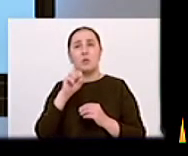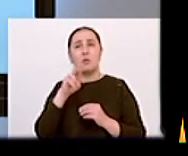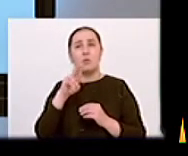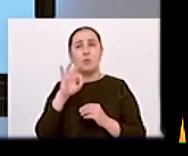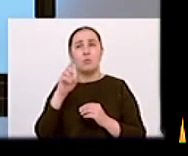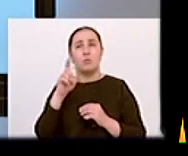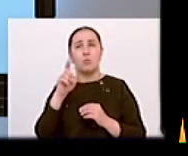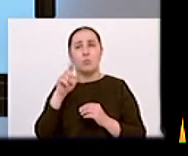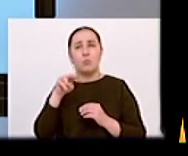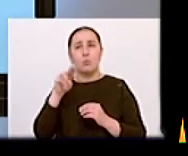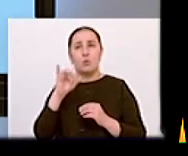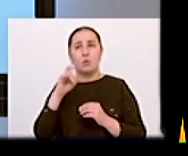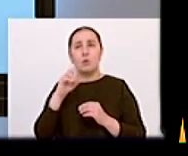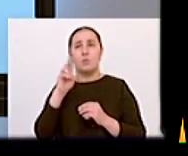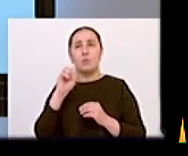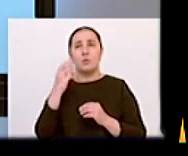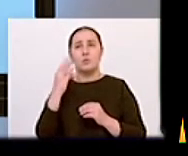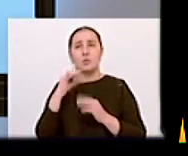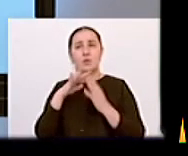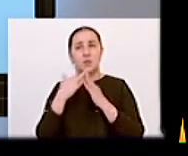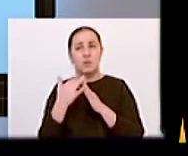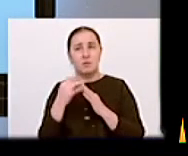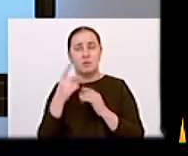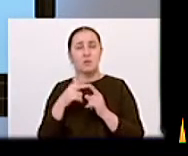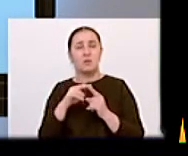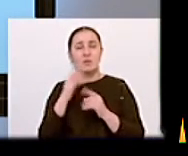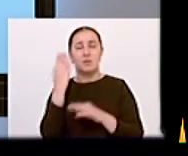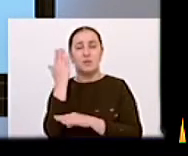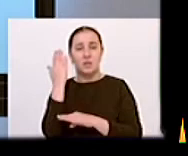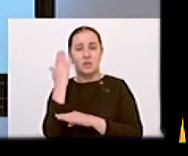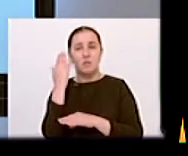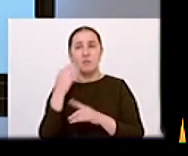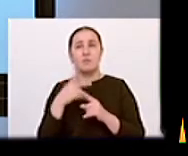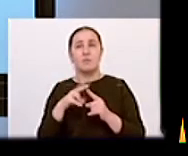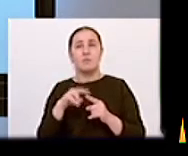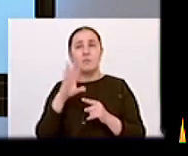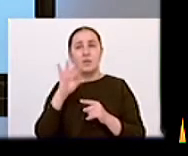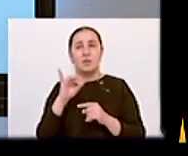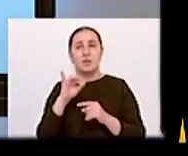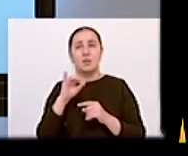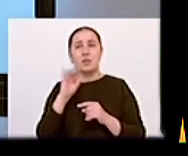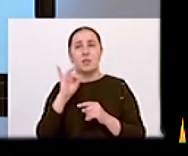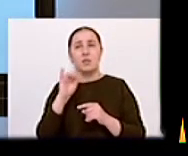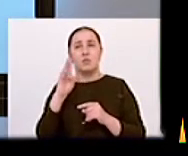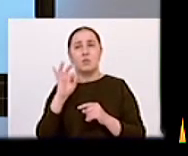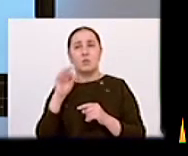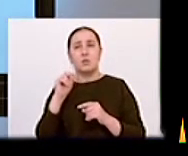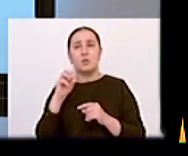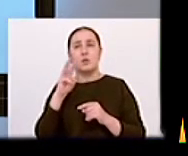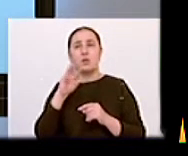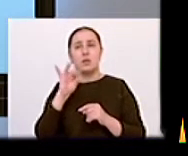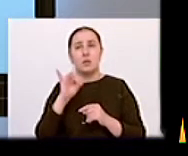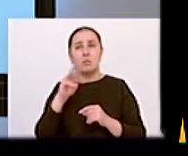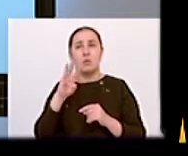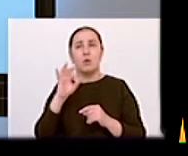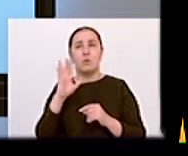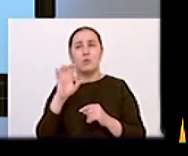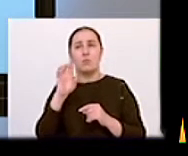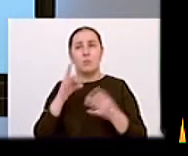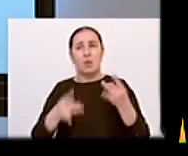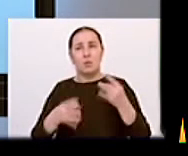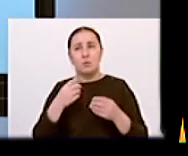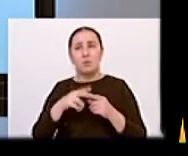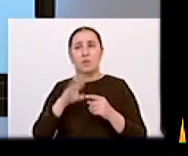лопухи, макушки деревьев. Слышно? И кочки, и маховые болота,